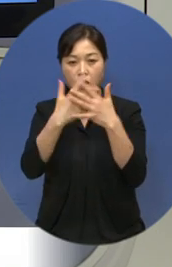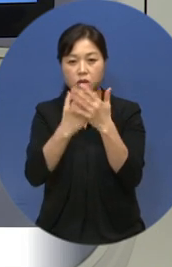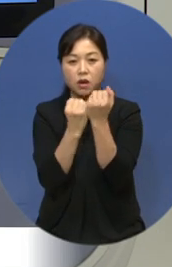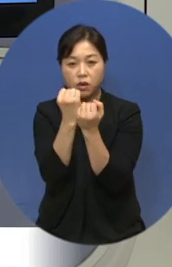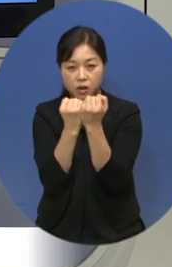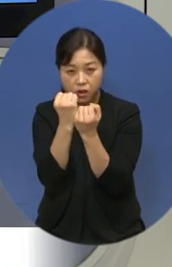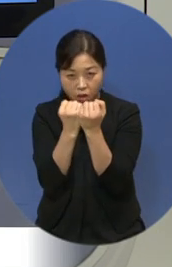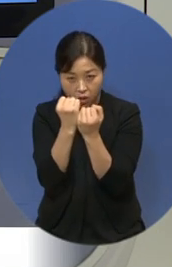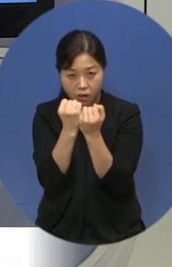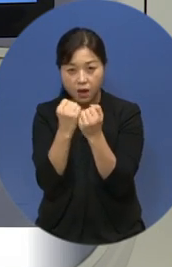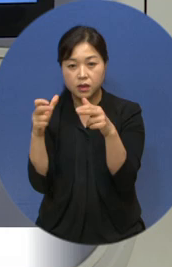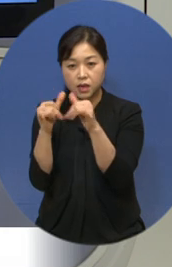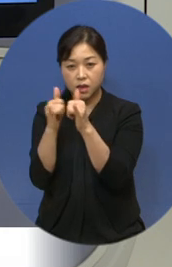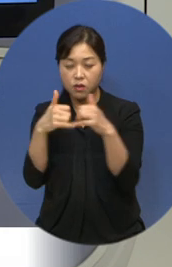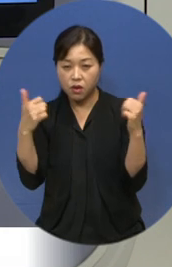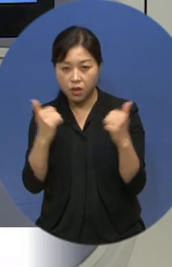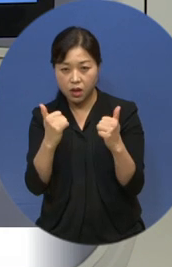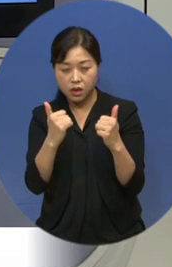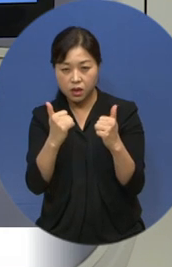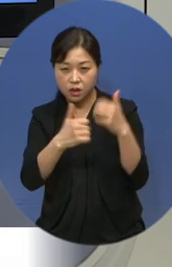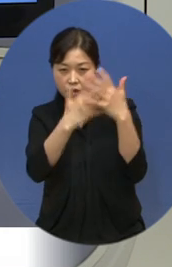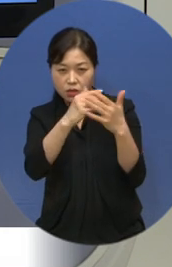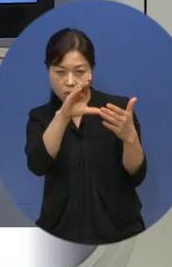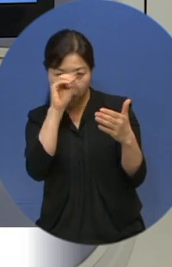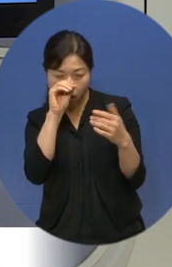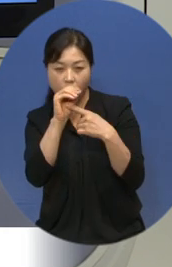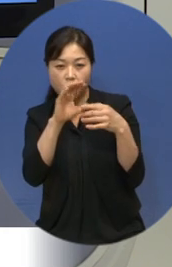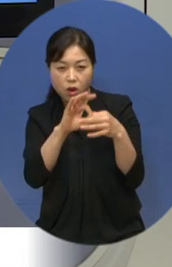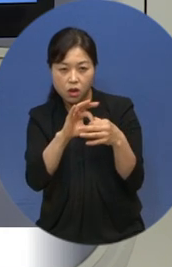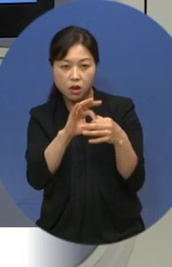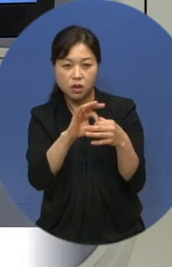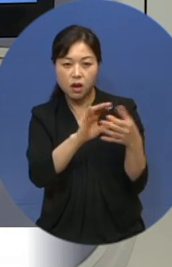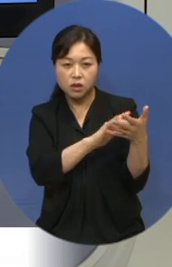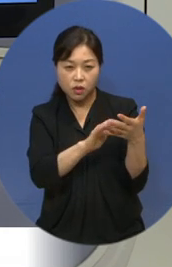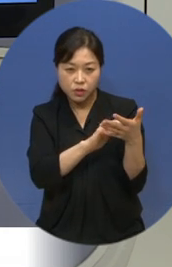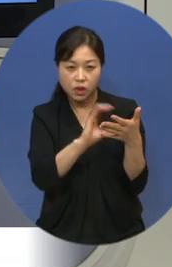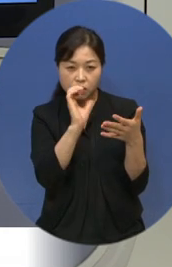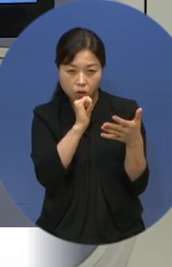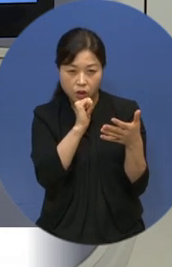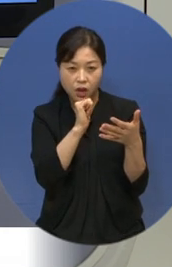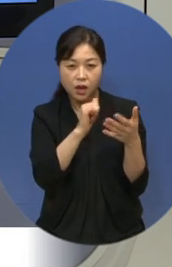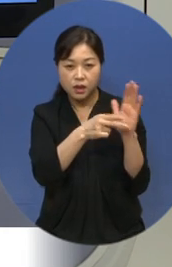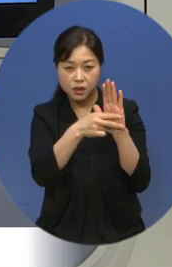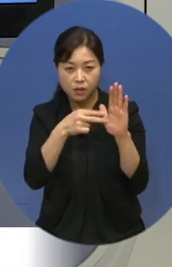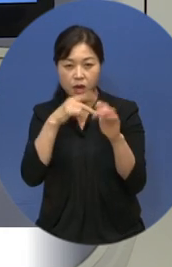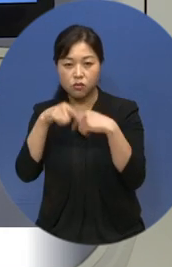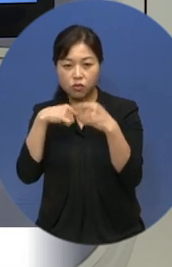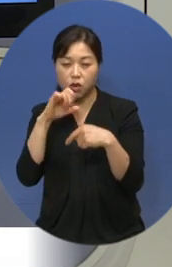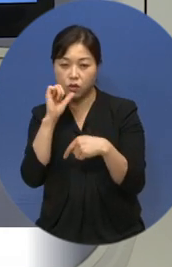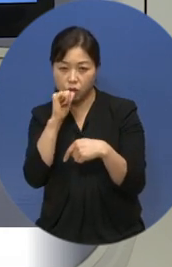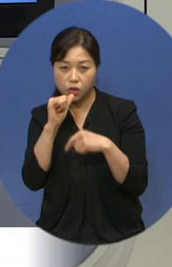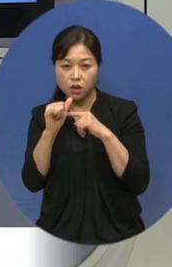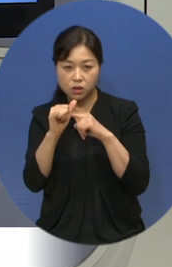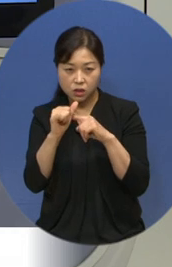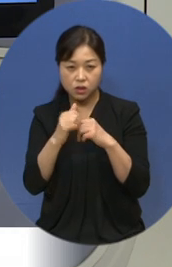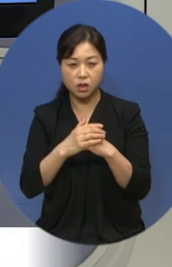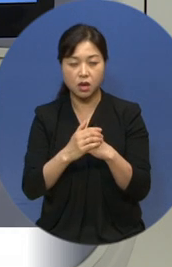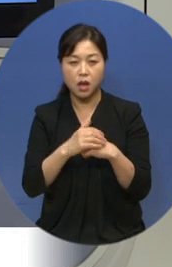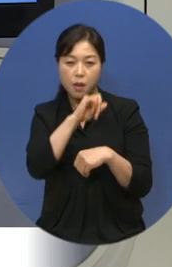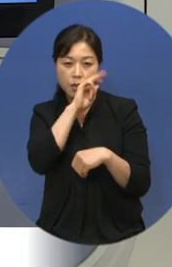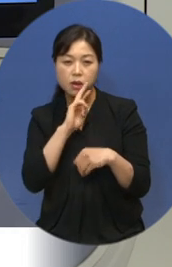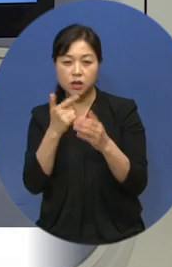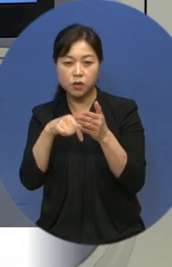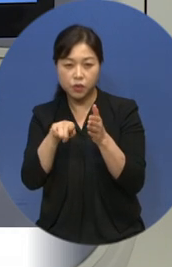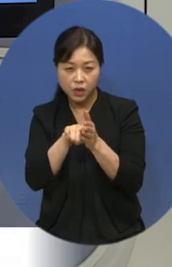장애인의 회의 방 첨 과 관련해 전자 안내서 자막 및 한국 수화 통역 등 편의 제공 의무화 규정